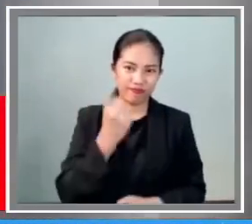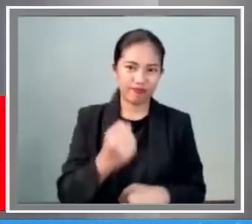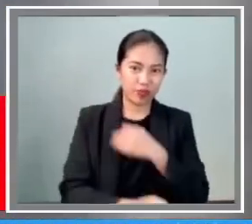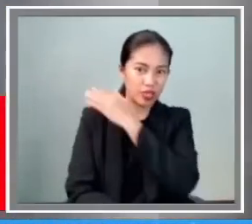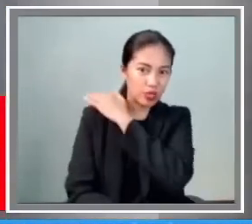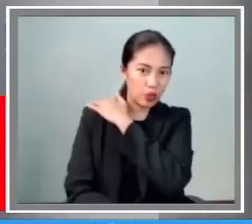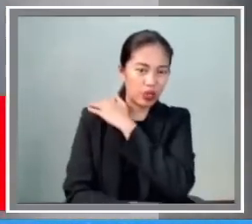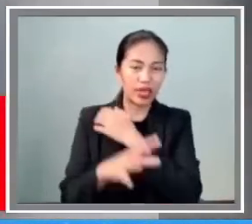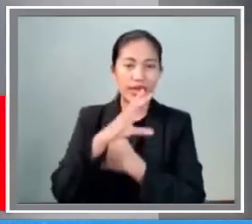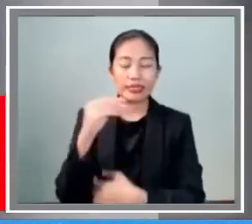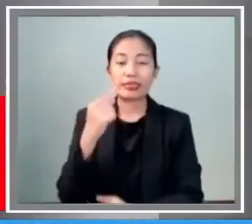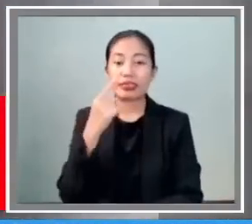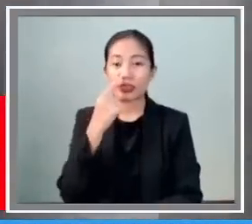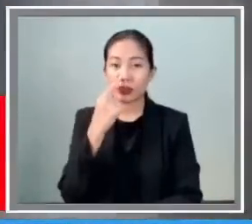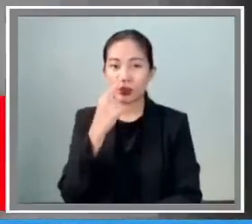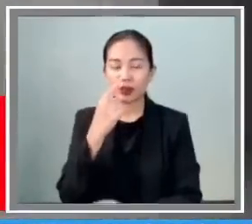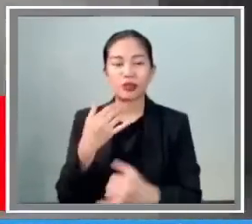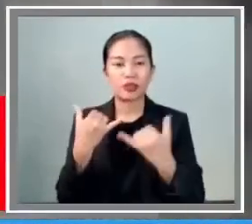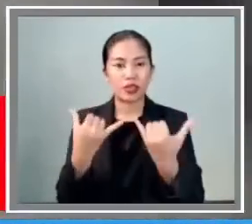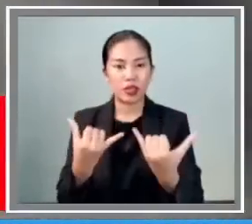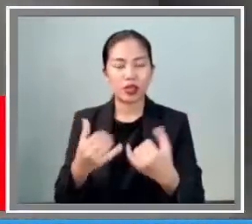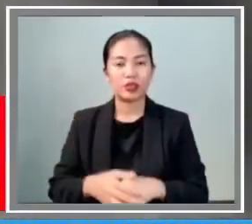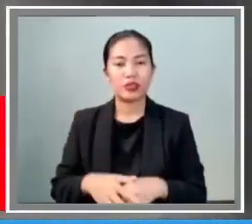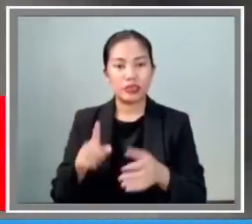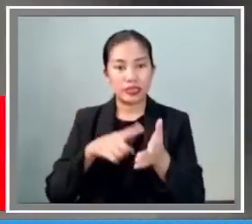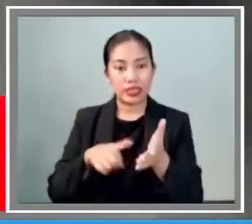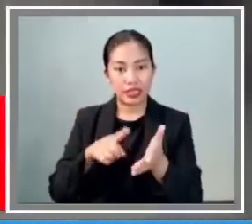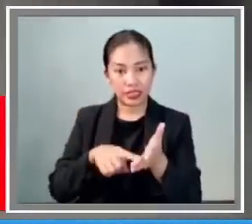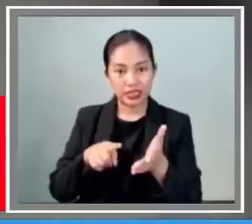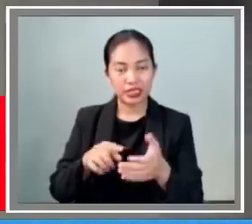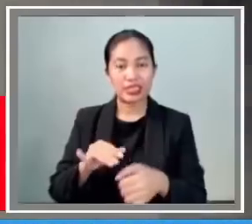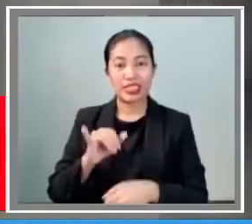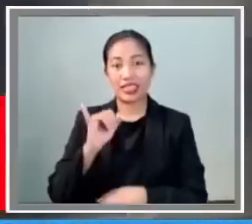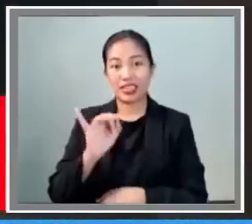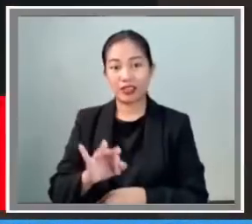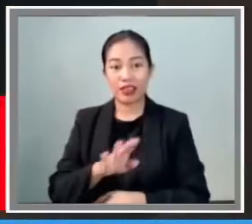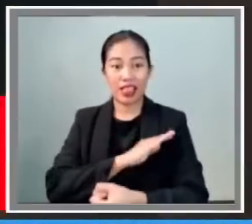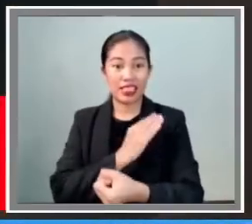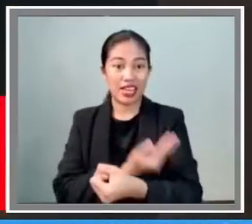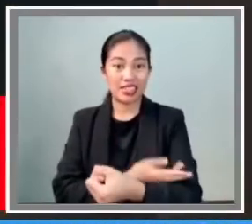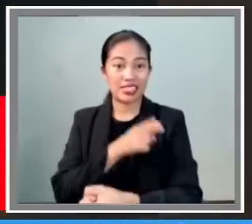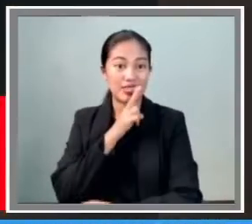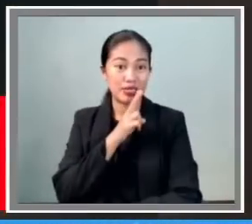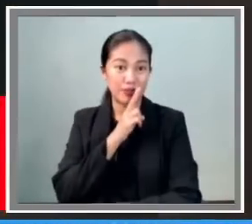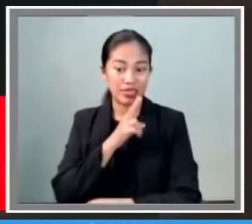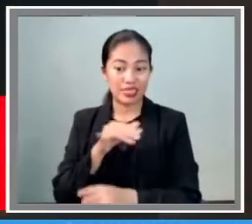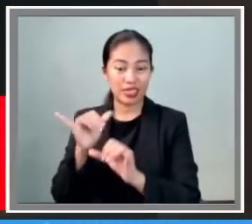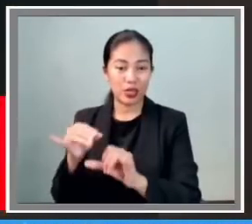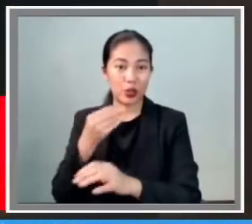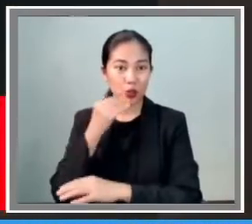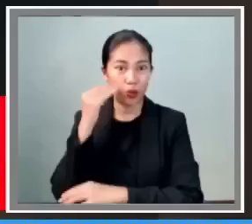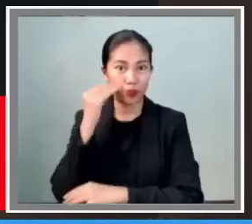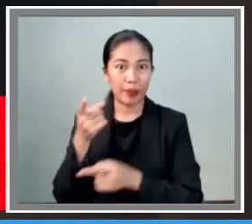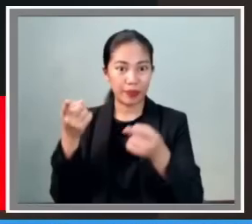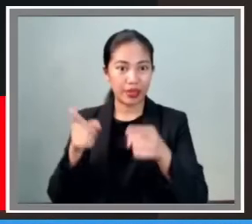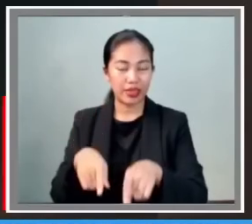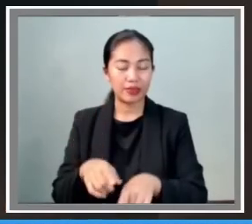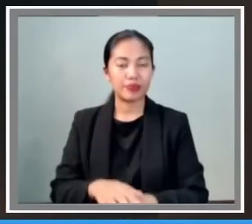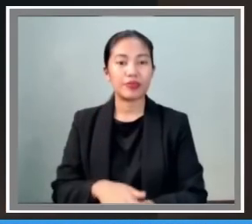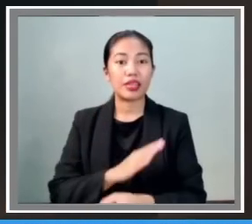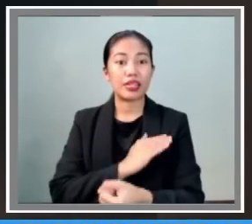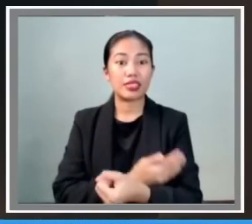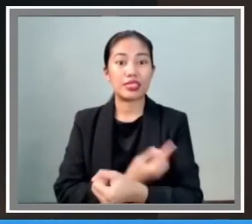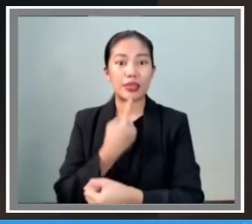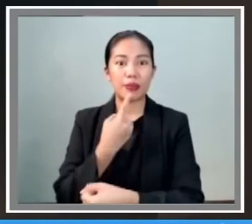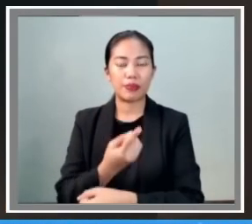iniimbestigahan pa ng pulisya kung nasa bahay ang anak ng suspect ng mangyari ang krimen una ng sinabi ng anak ng suspect na may Alzheimer's